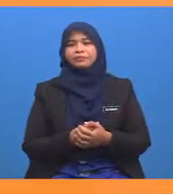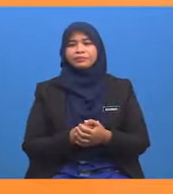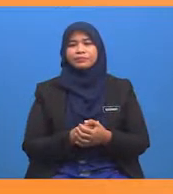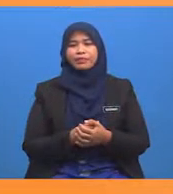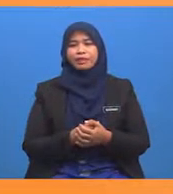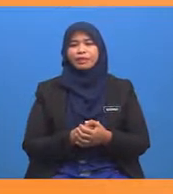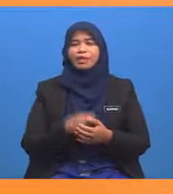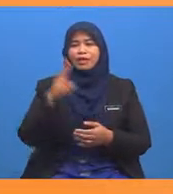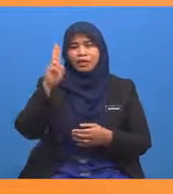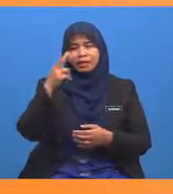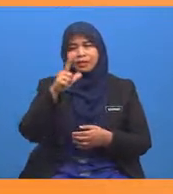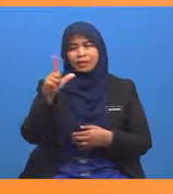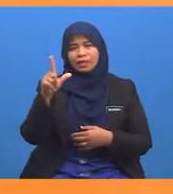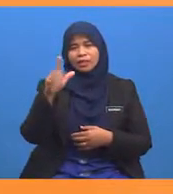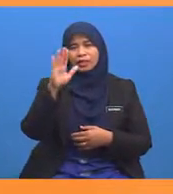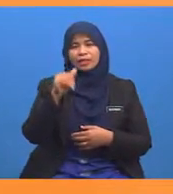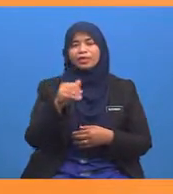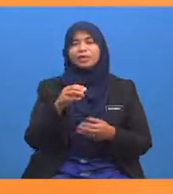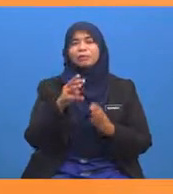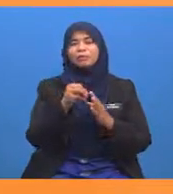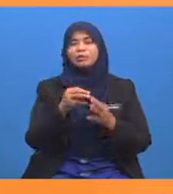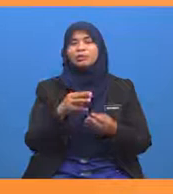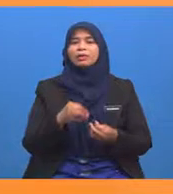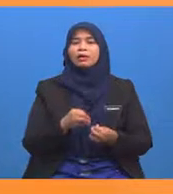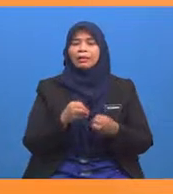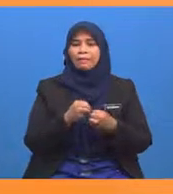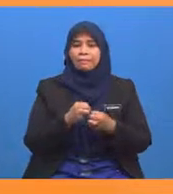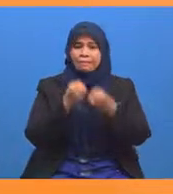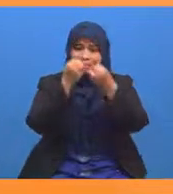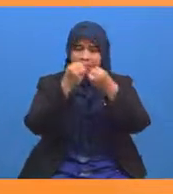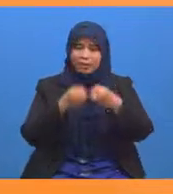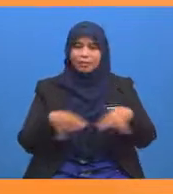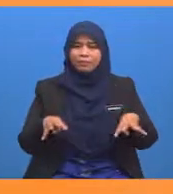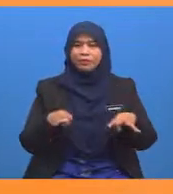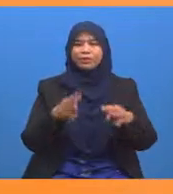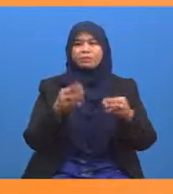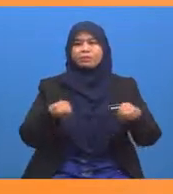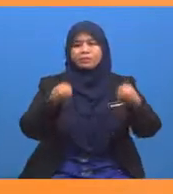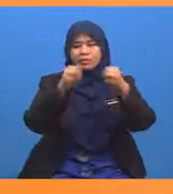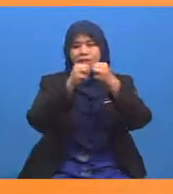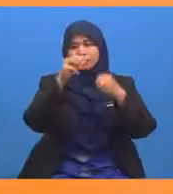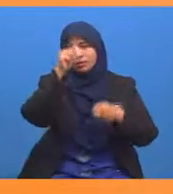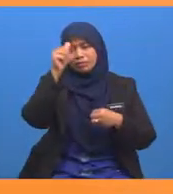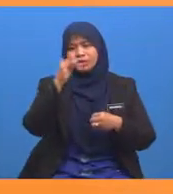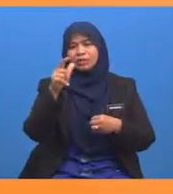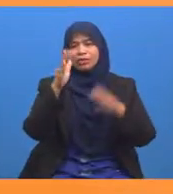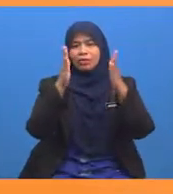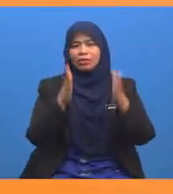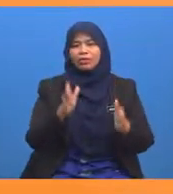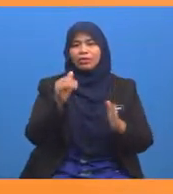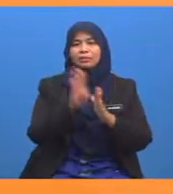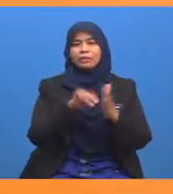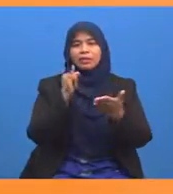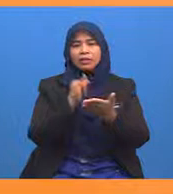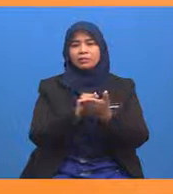bermaksud, hanyalah yang memakmurkan masjid-masjid Allah ialah orang-orang yang beriman kepada